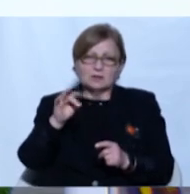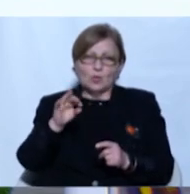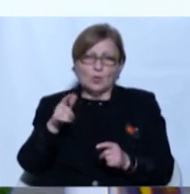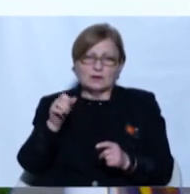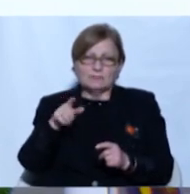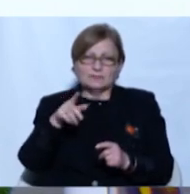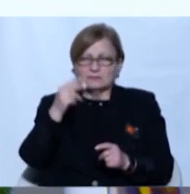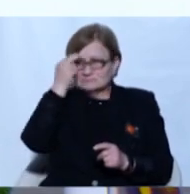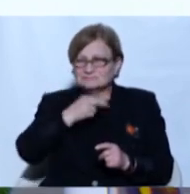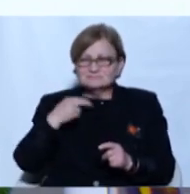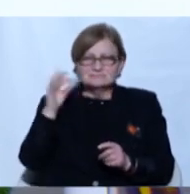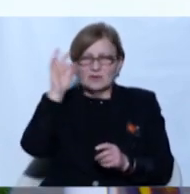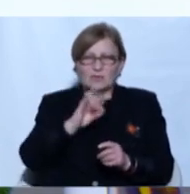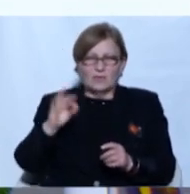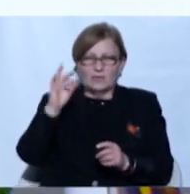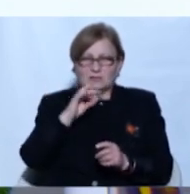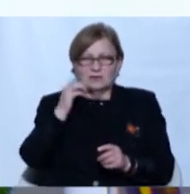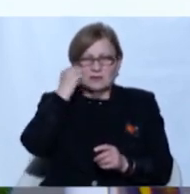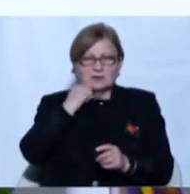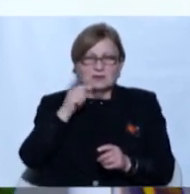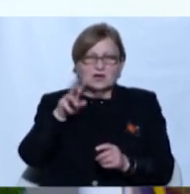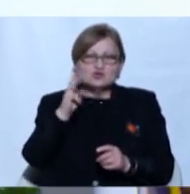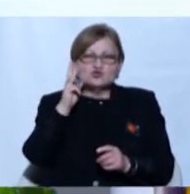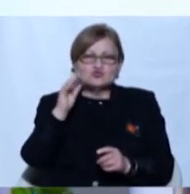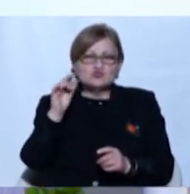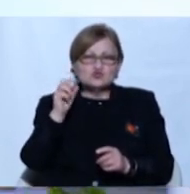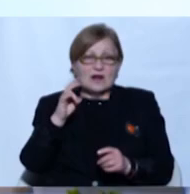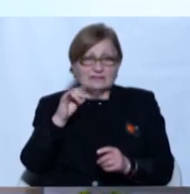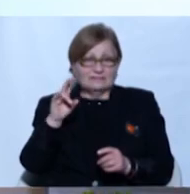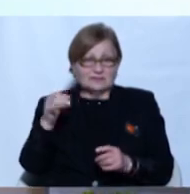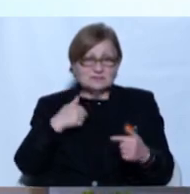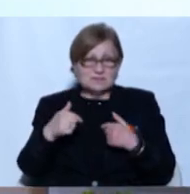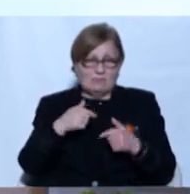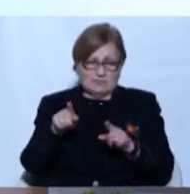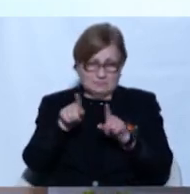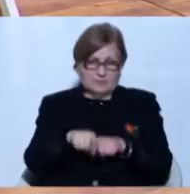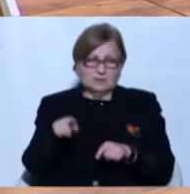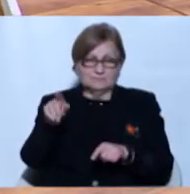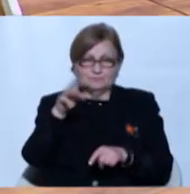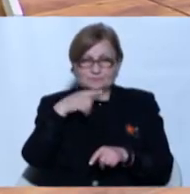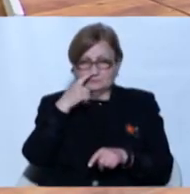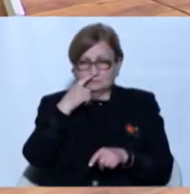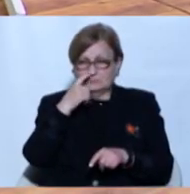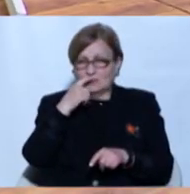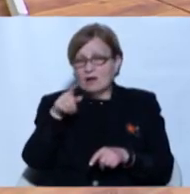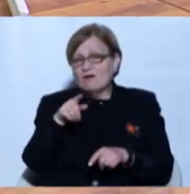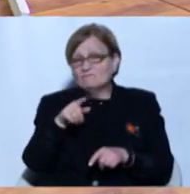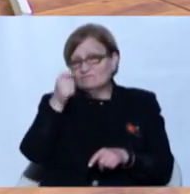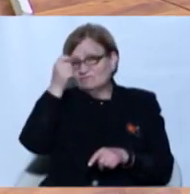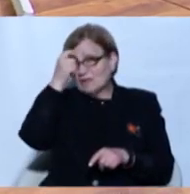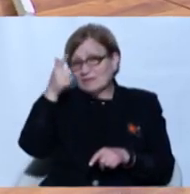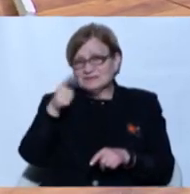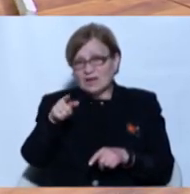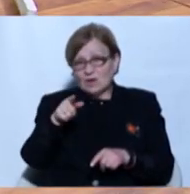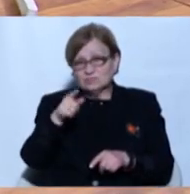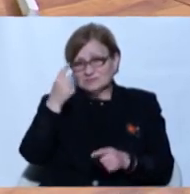რეალურად არსებულ პერსონაჟებს უნდა დაეწერა. შუშანი კიც რეალური იყო, ვარსკენიც რეალური იყო, გრიგო ხანძთელიც აბოც. ფეფხისტყაოსანი გამონაგონია.